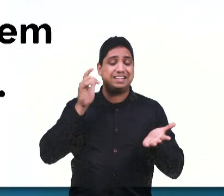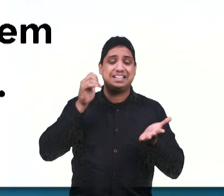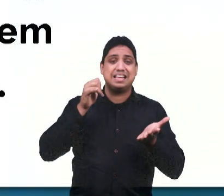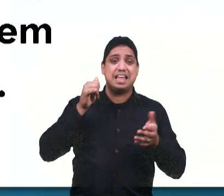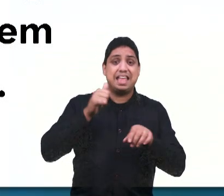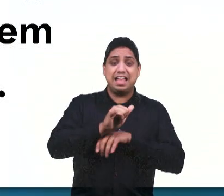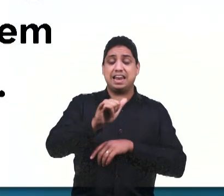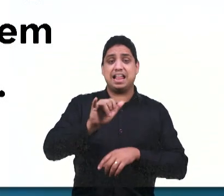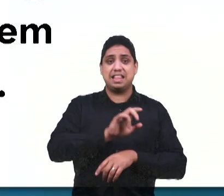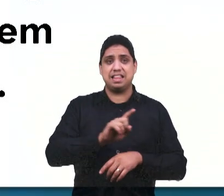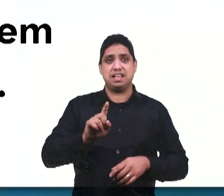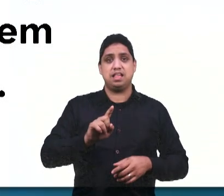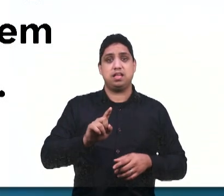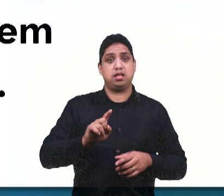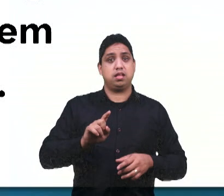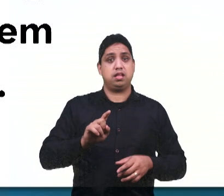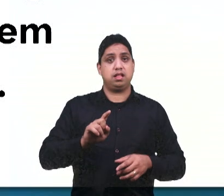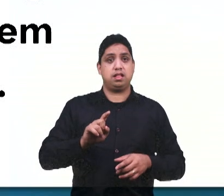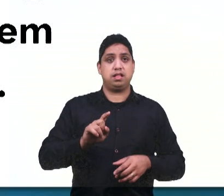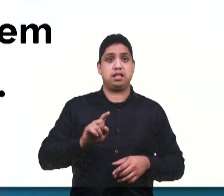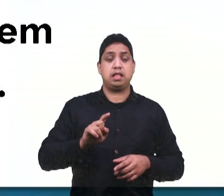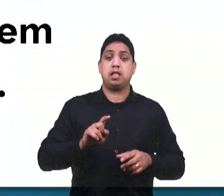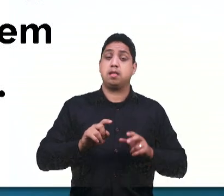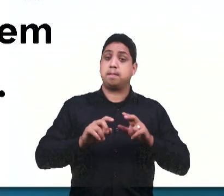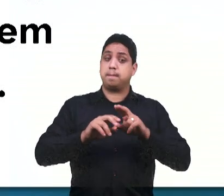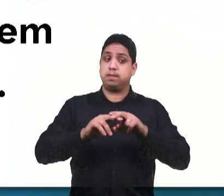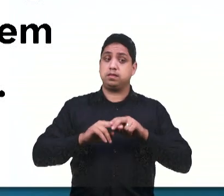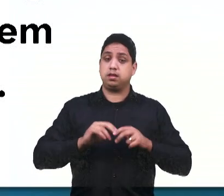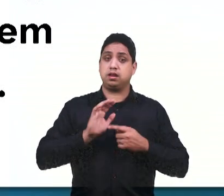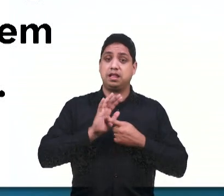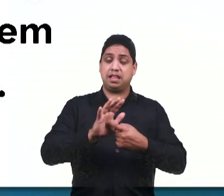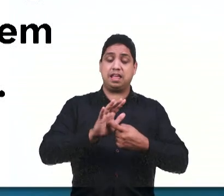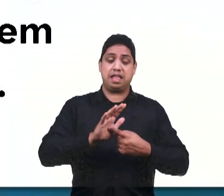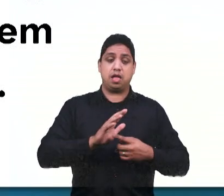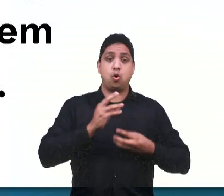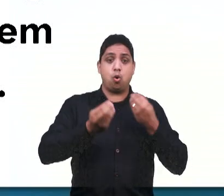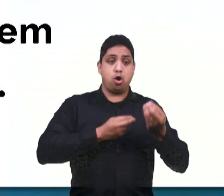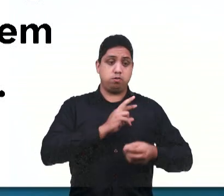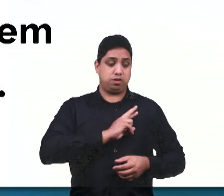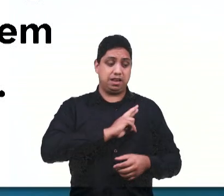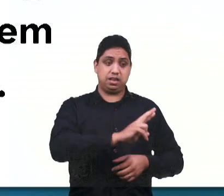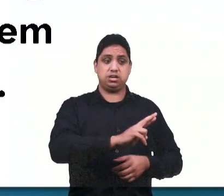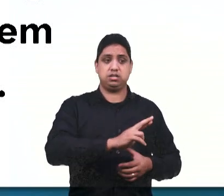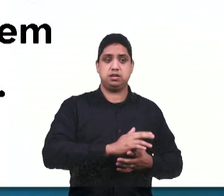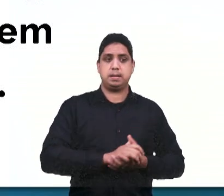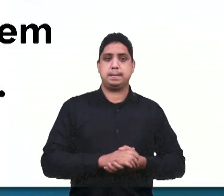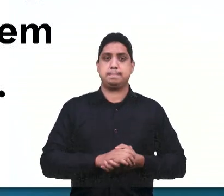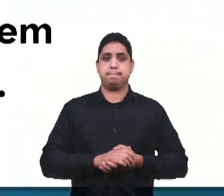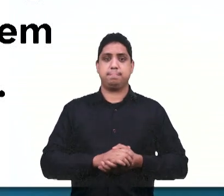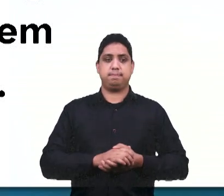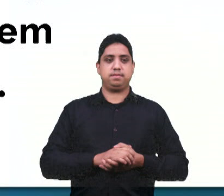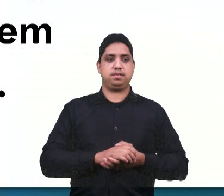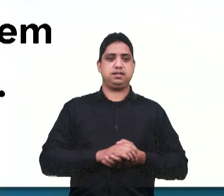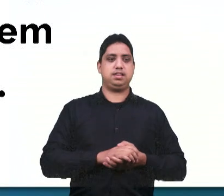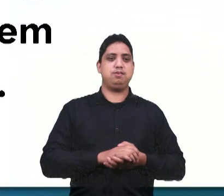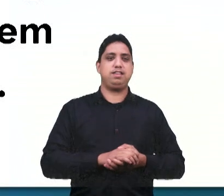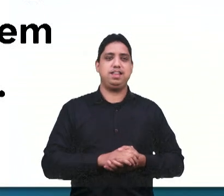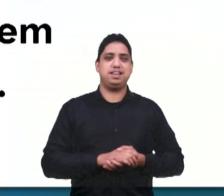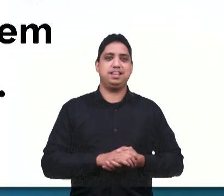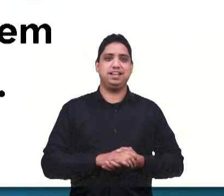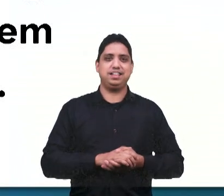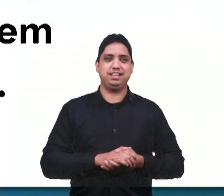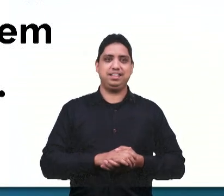pas trompé en prenant en considération la personnalité du religieux. Regardez ici, le religieux, il a